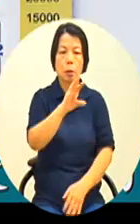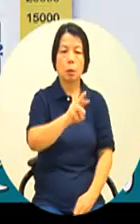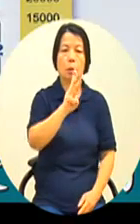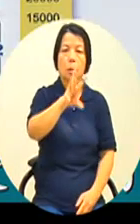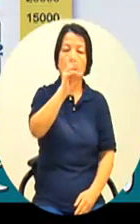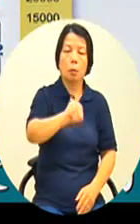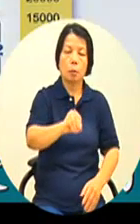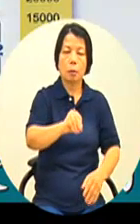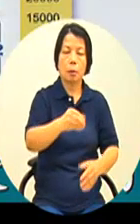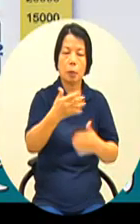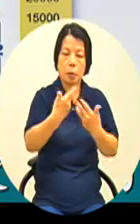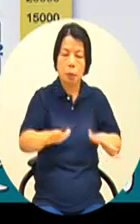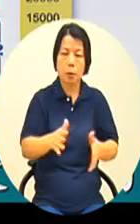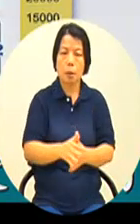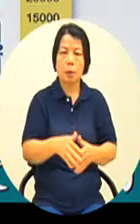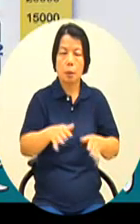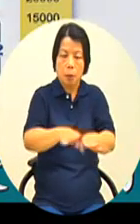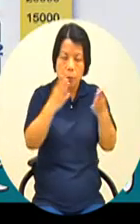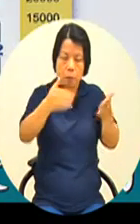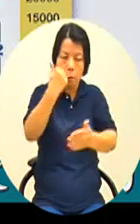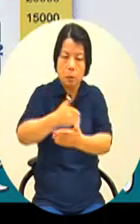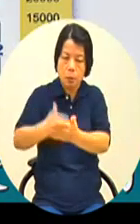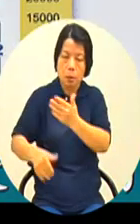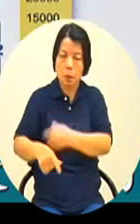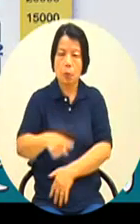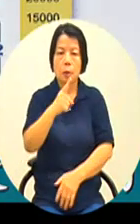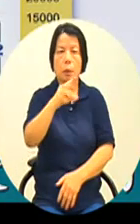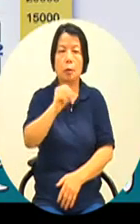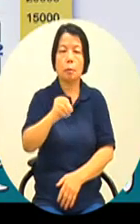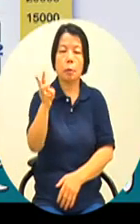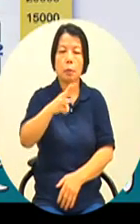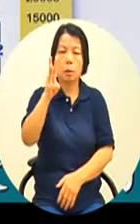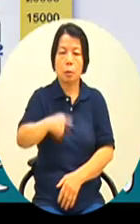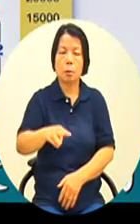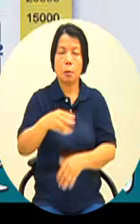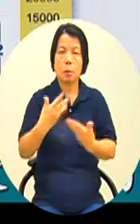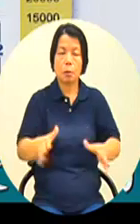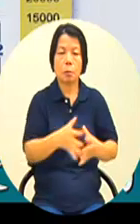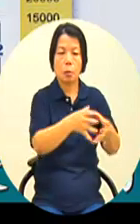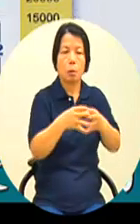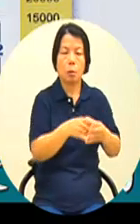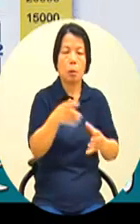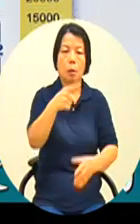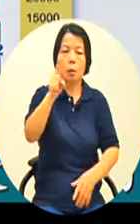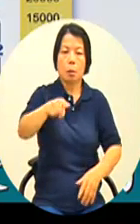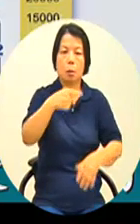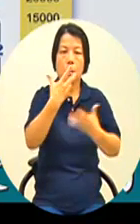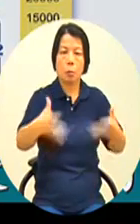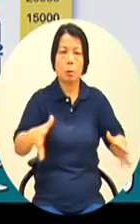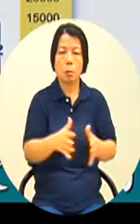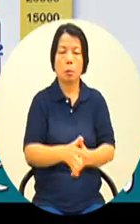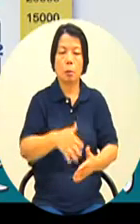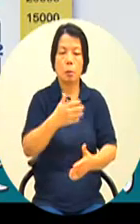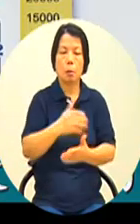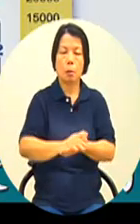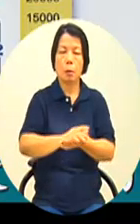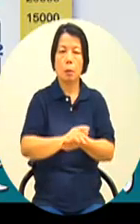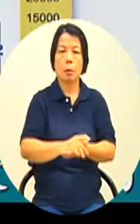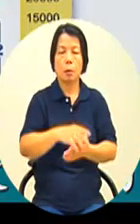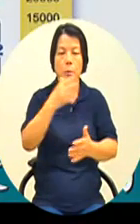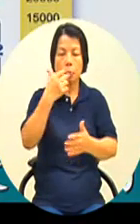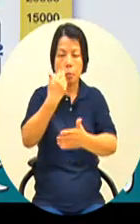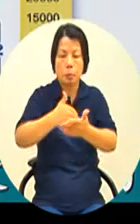看，存13000几个，哦，啊个团啊1500几团变600。现在还不是这样而